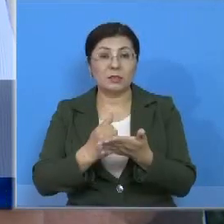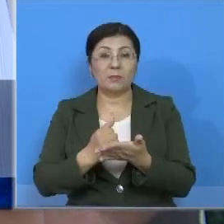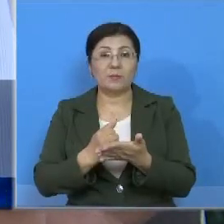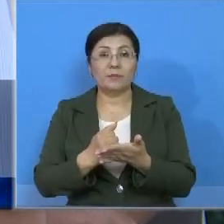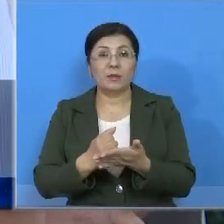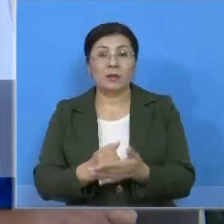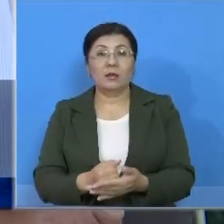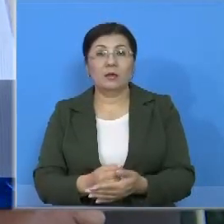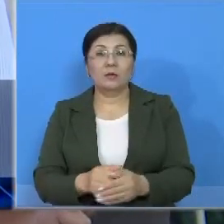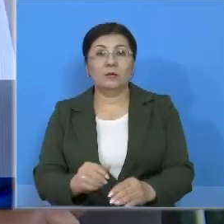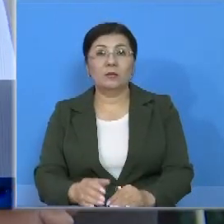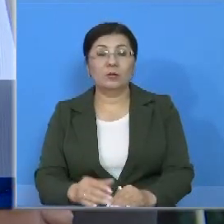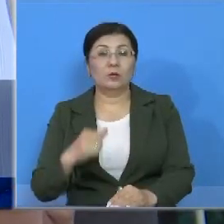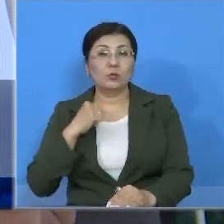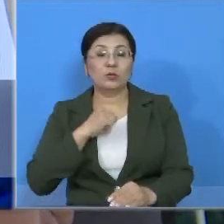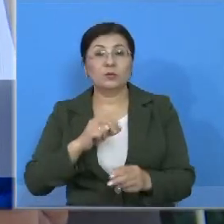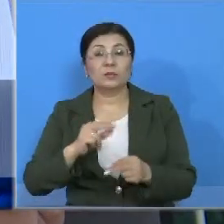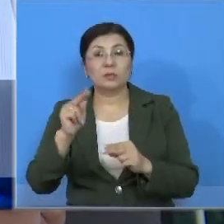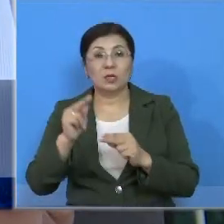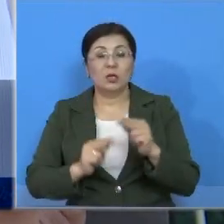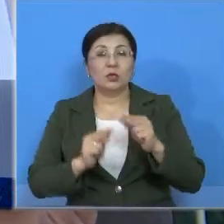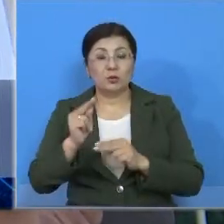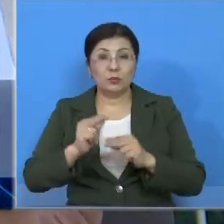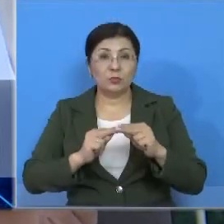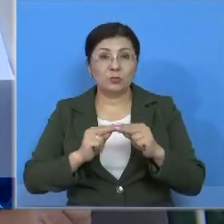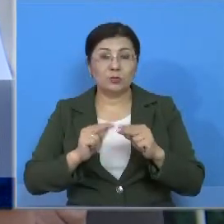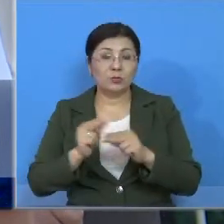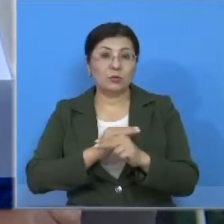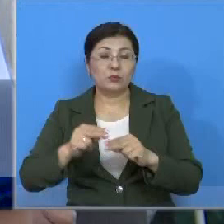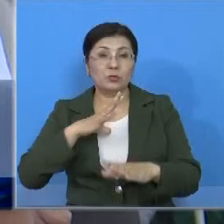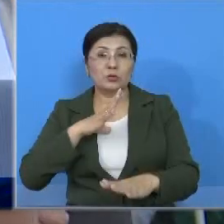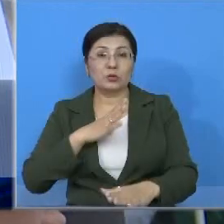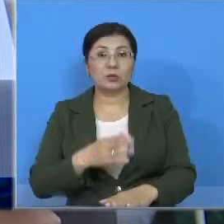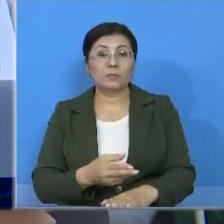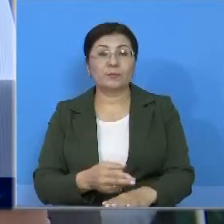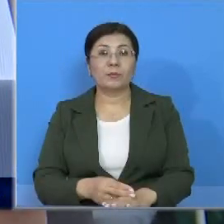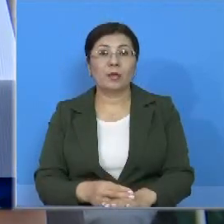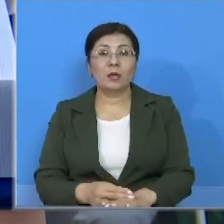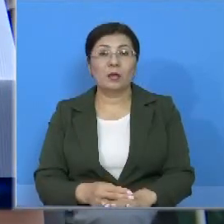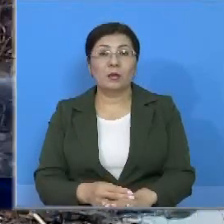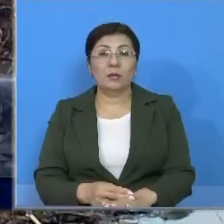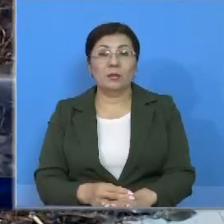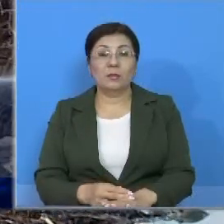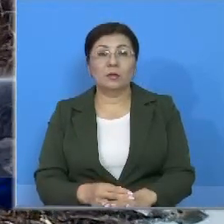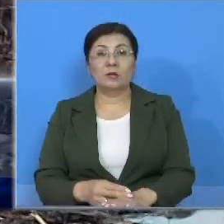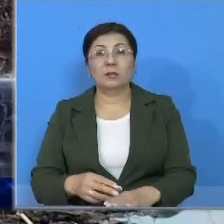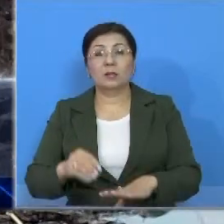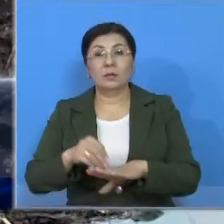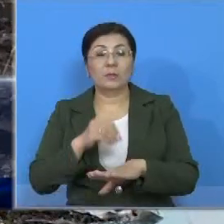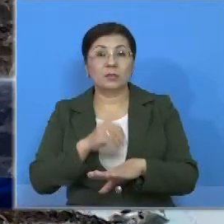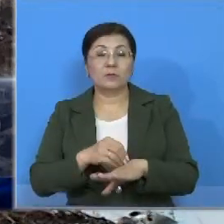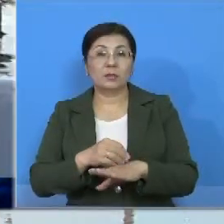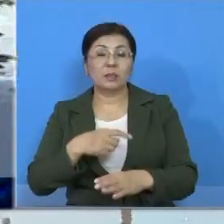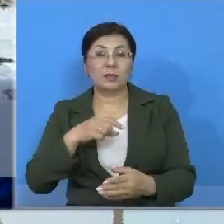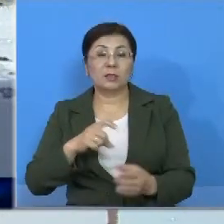алдын бұршартылып көтердік, подъездің алдын. Оған қарамастан биыл тағы суға кетті. Аудан басшысының